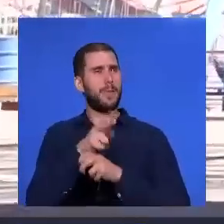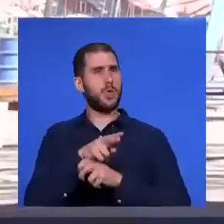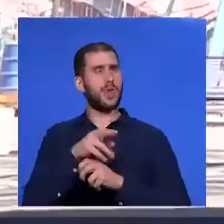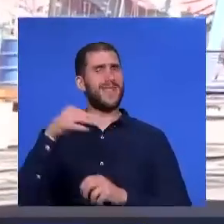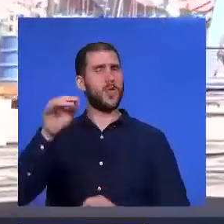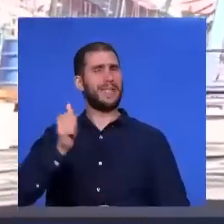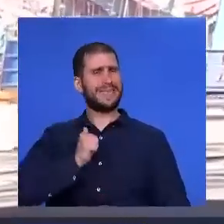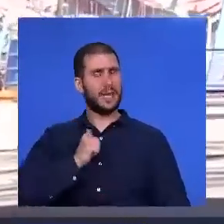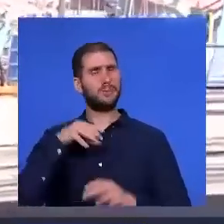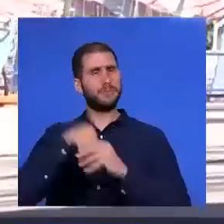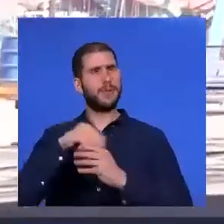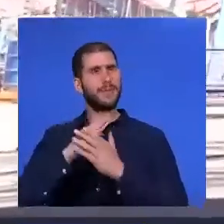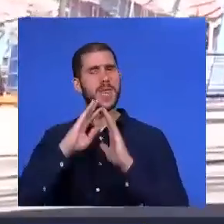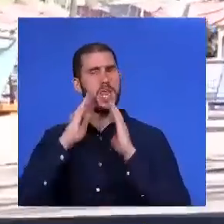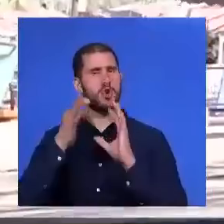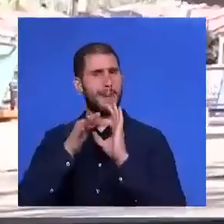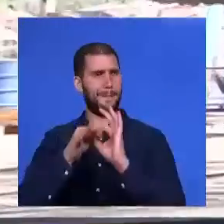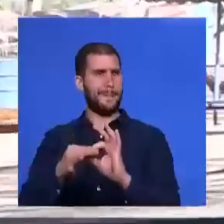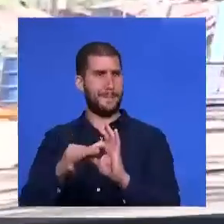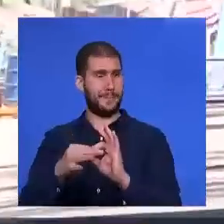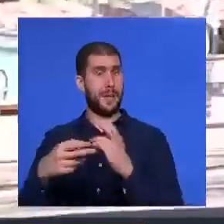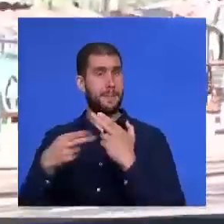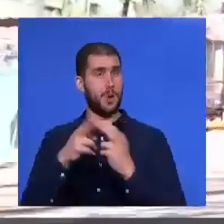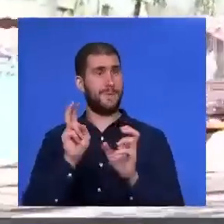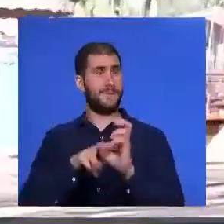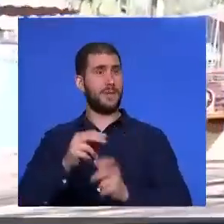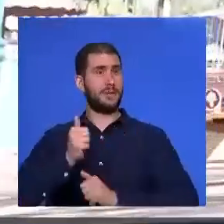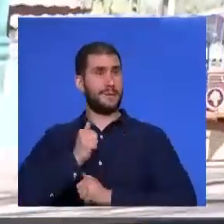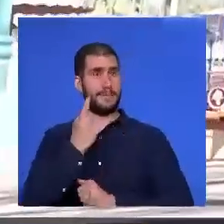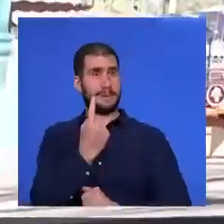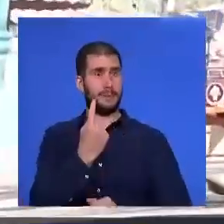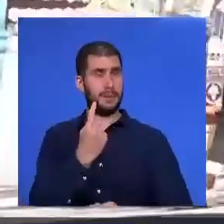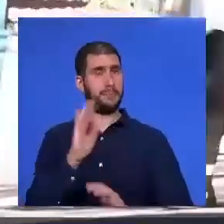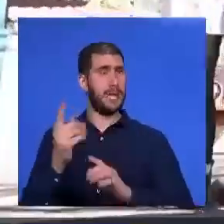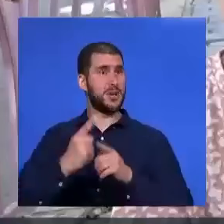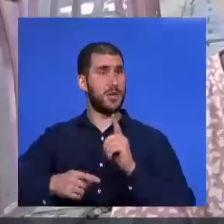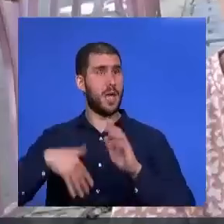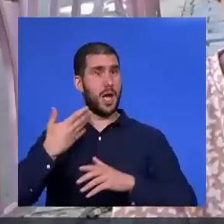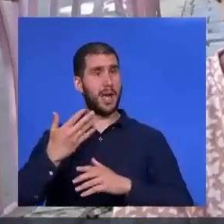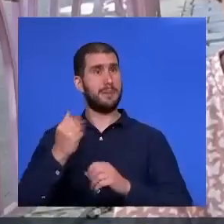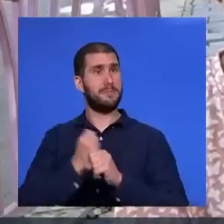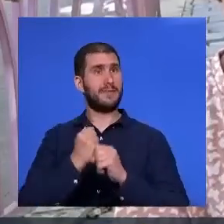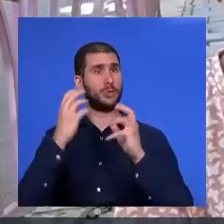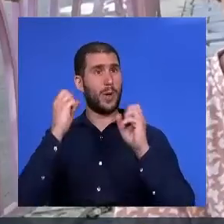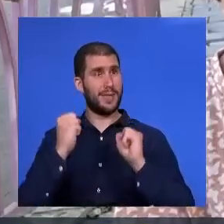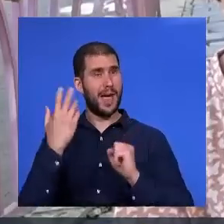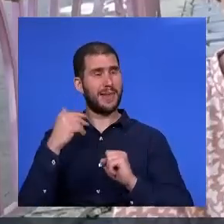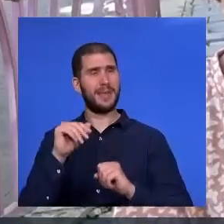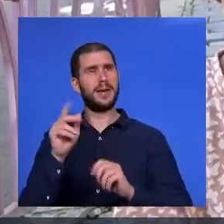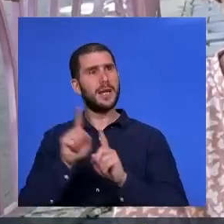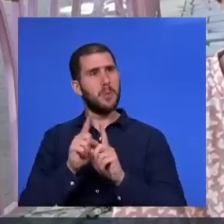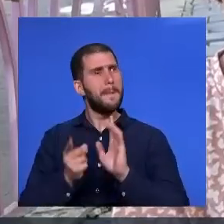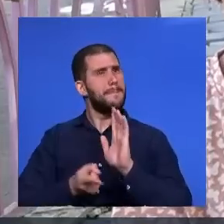היא משתתפת כבר 9 שנים. בקרוב תתגייס לצבא. בערך חצי שנה אחרי צוק איתן, הייתי עם הכי קטנות, כאילו היינו פעם